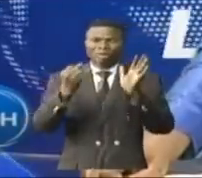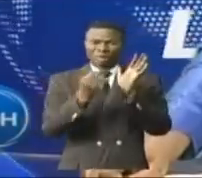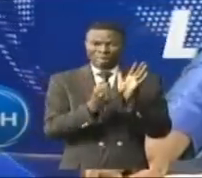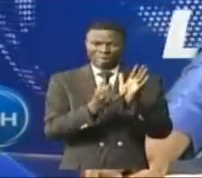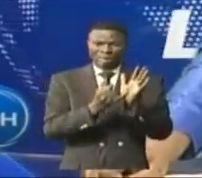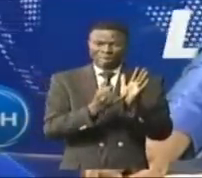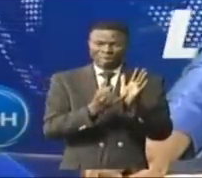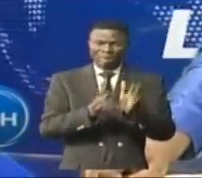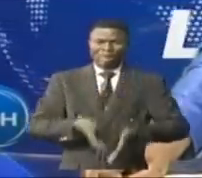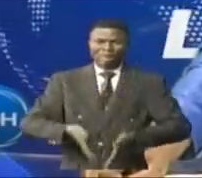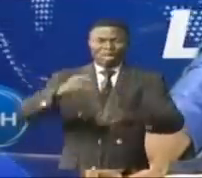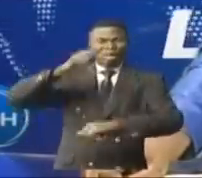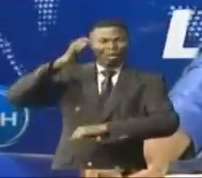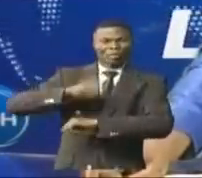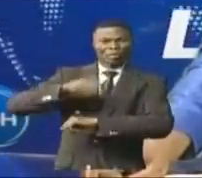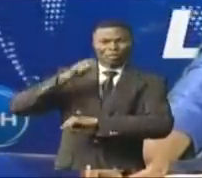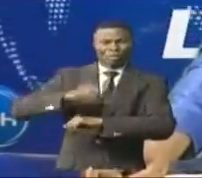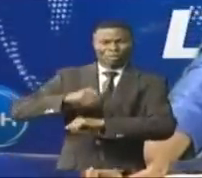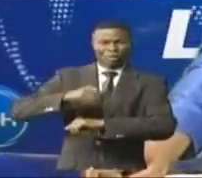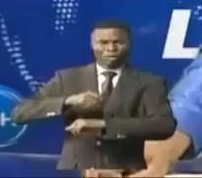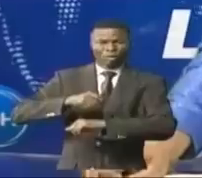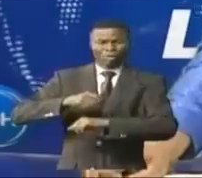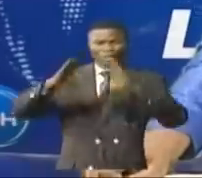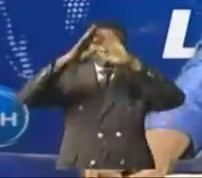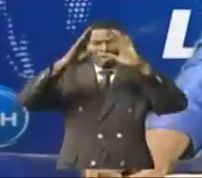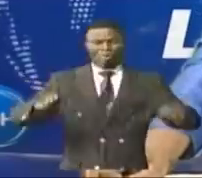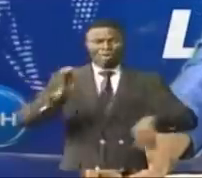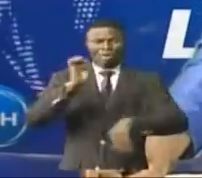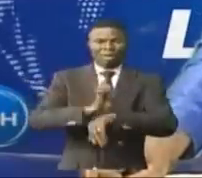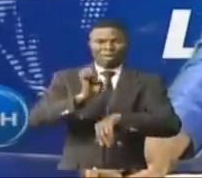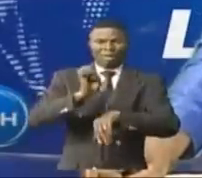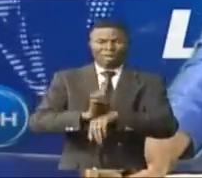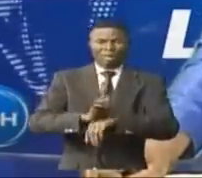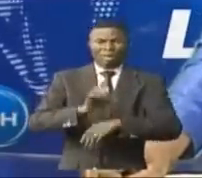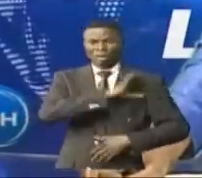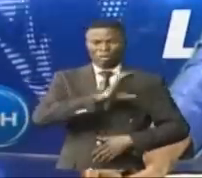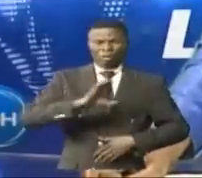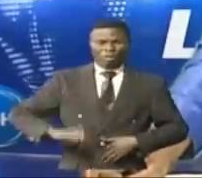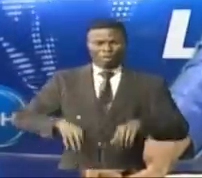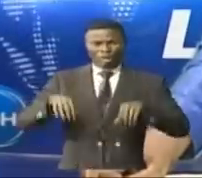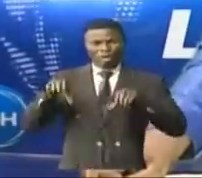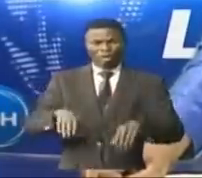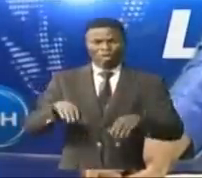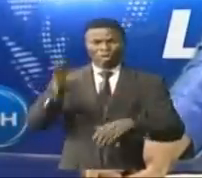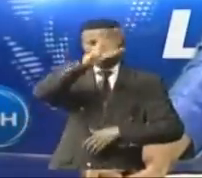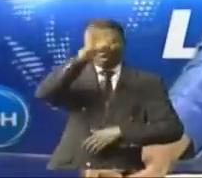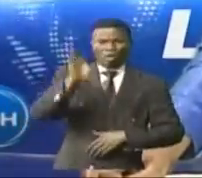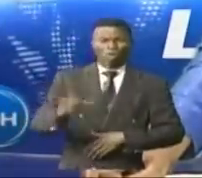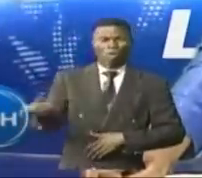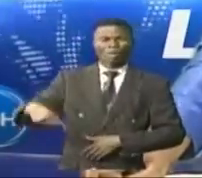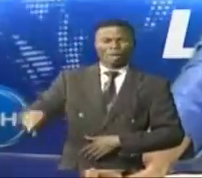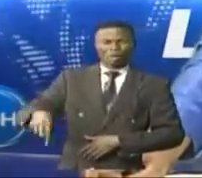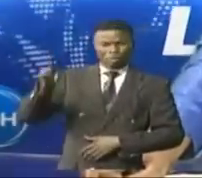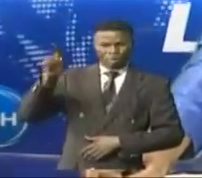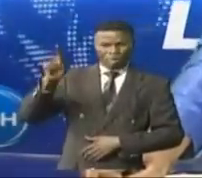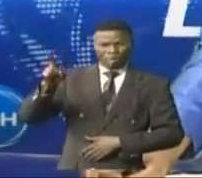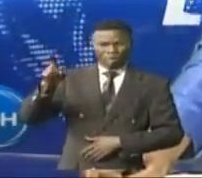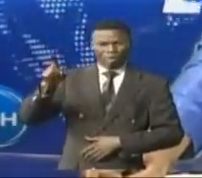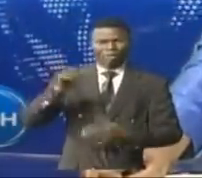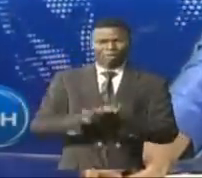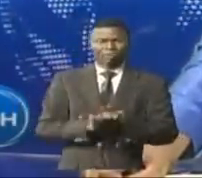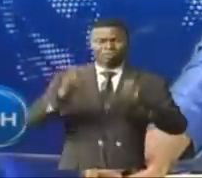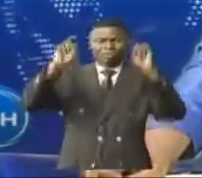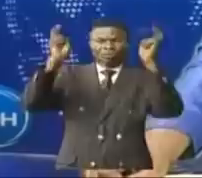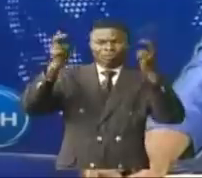de la Justice, concession de l'église du Christ au Congo dans la commune de la Gombe. La